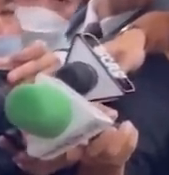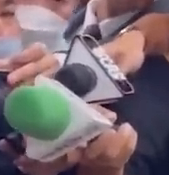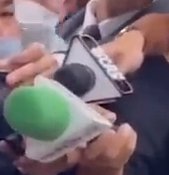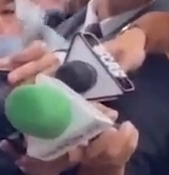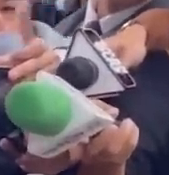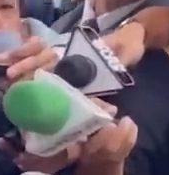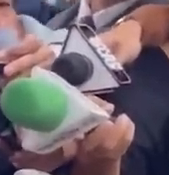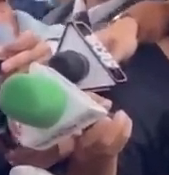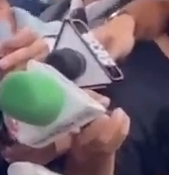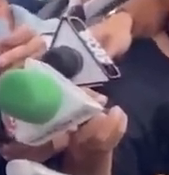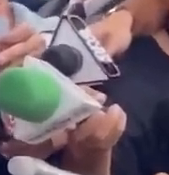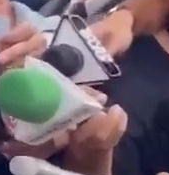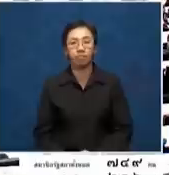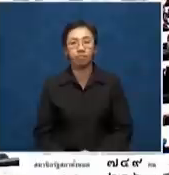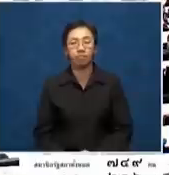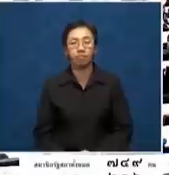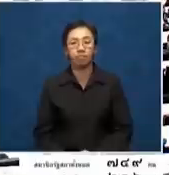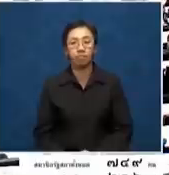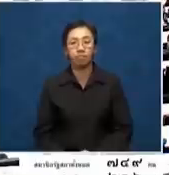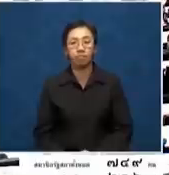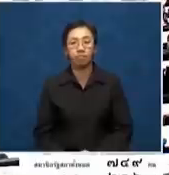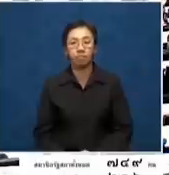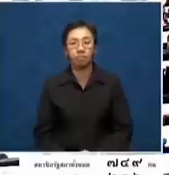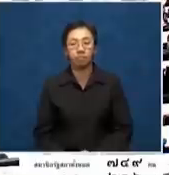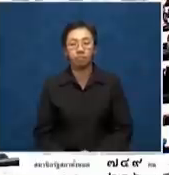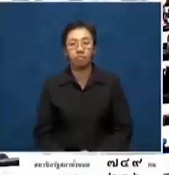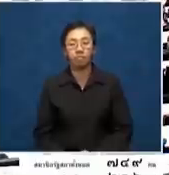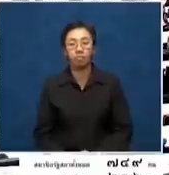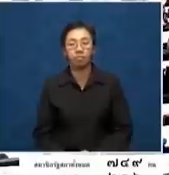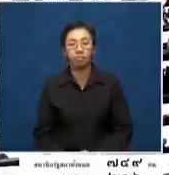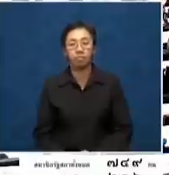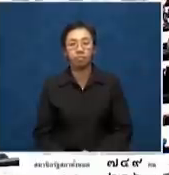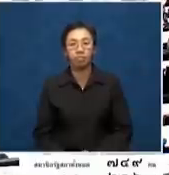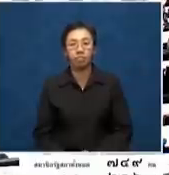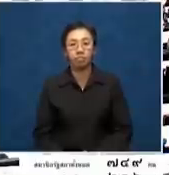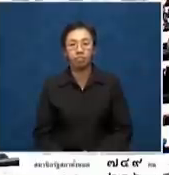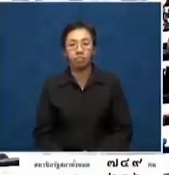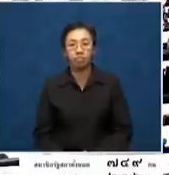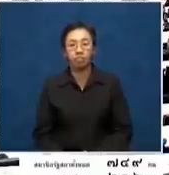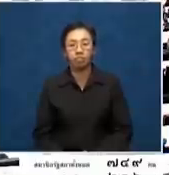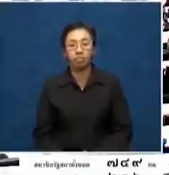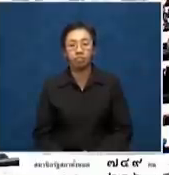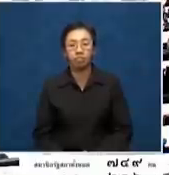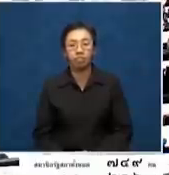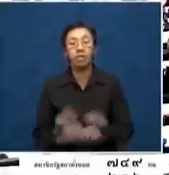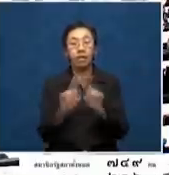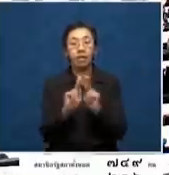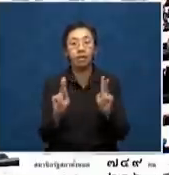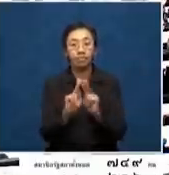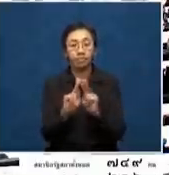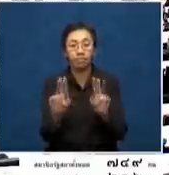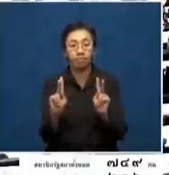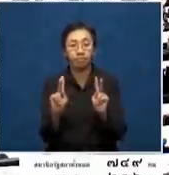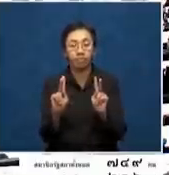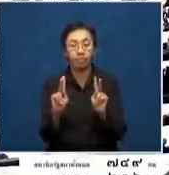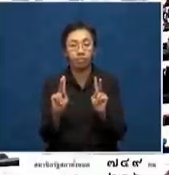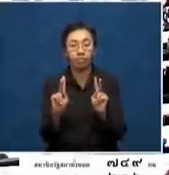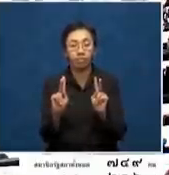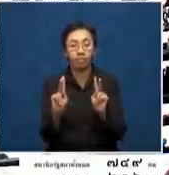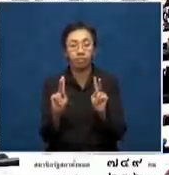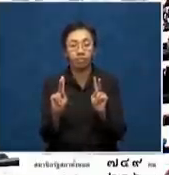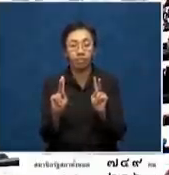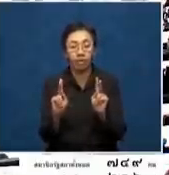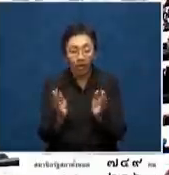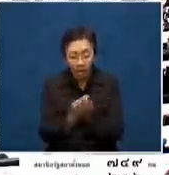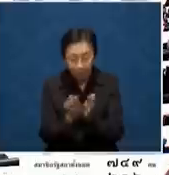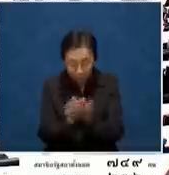อีก8วันต่อมากกต.มีมติยื่นคำร้องต่อศาลรัฐธรรมนูญเหมือนกับที่ยื่นเรื่องหุ้นไอทีวีให้กับศาลรั